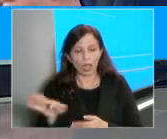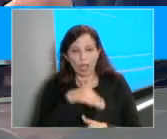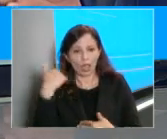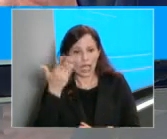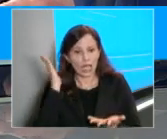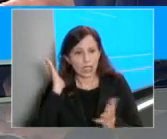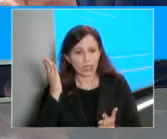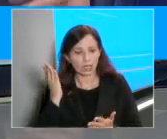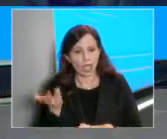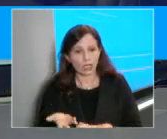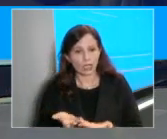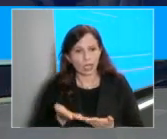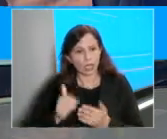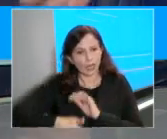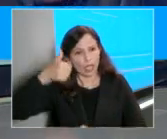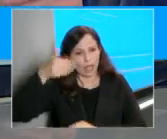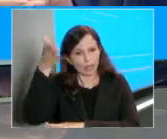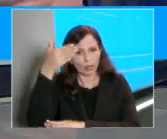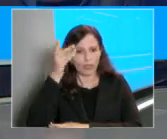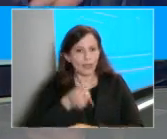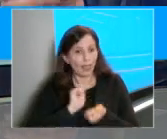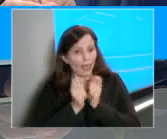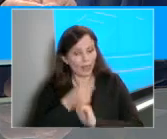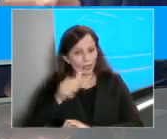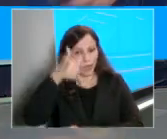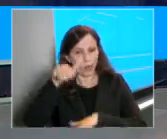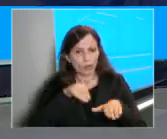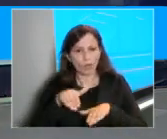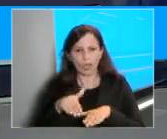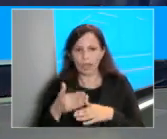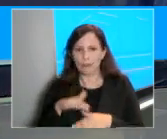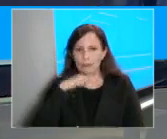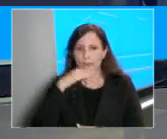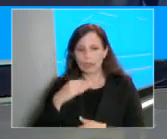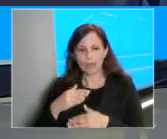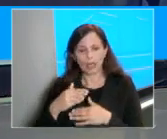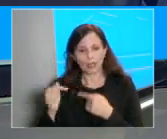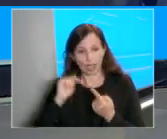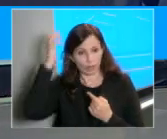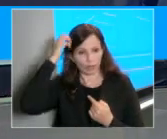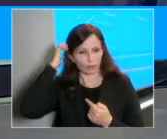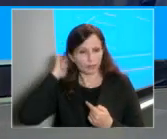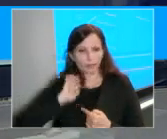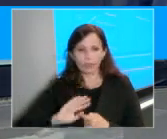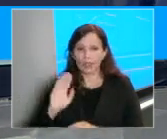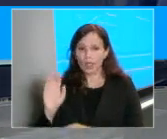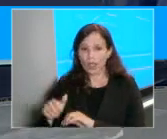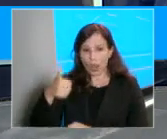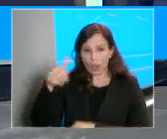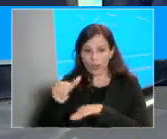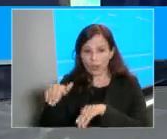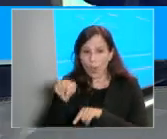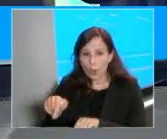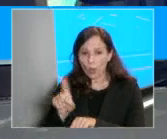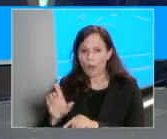תנו לנהל את המדינה. תפסיקו לריב על אגו. 10 שנים בשלטון. ראש הממשלה הוא לא הבעיה, להפך, הוא